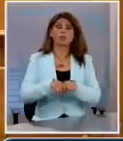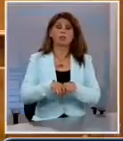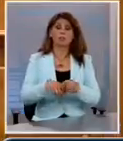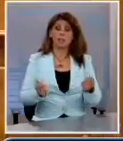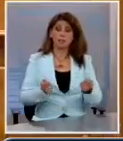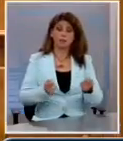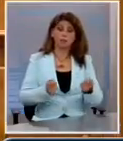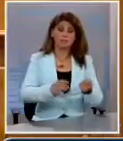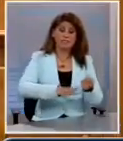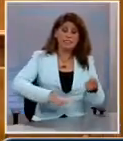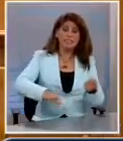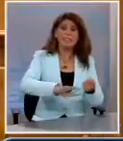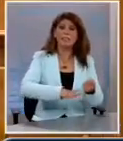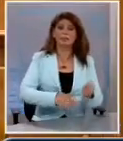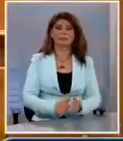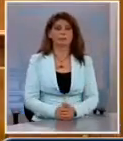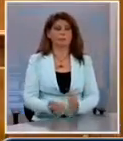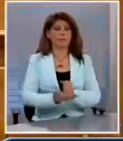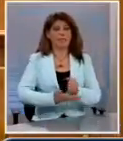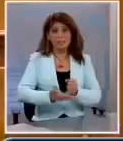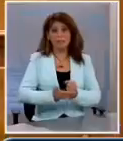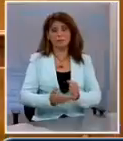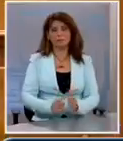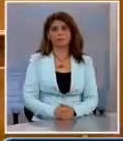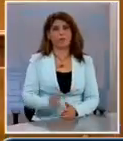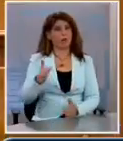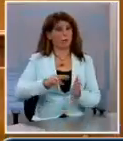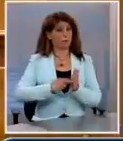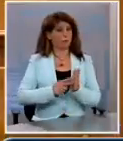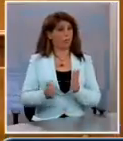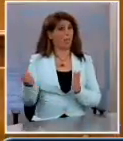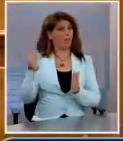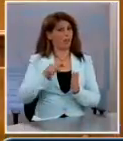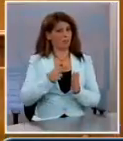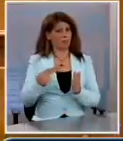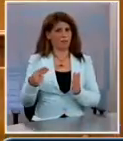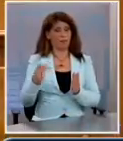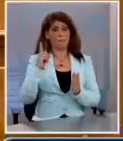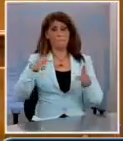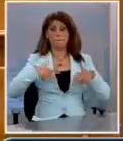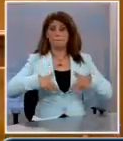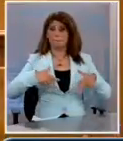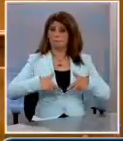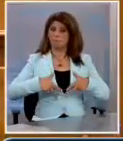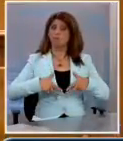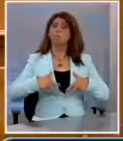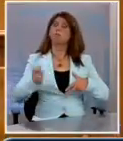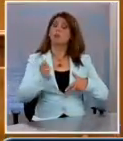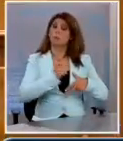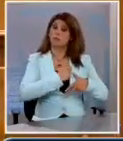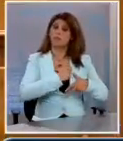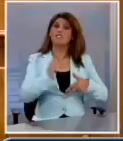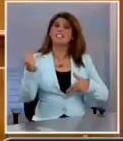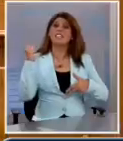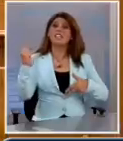γης. Αλλά, προσέξτε κύριε Τσίπρα, χρειάζεται και κάτι ακόμα. Μια κυβέρνηση που να πιστεύει στη